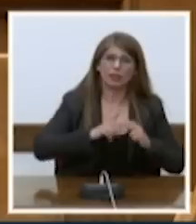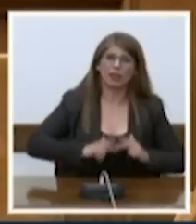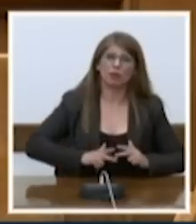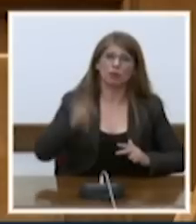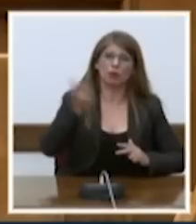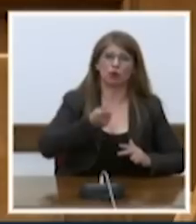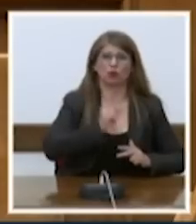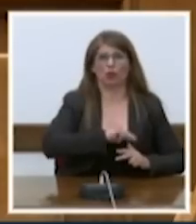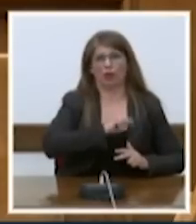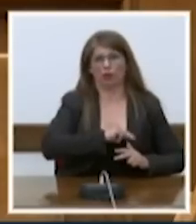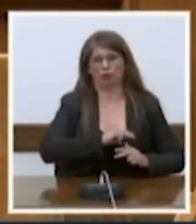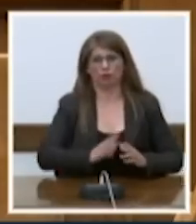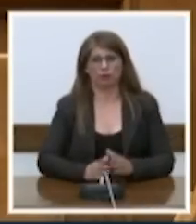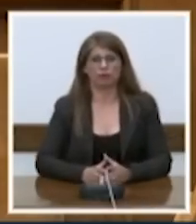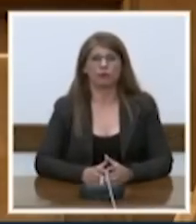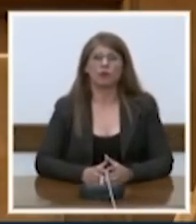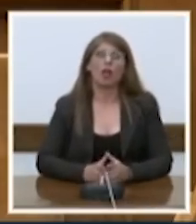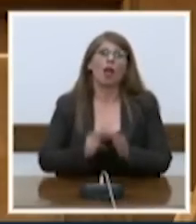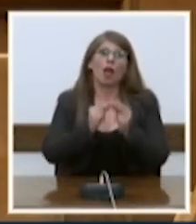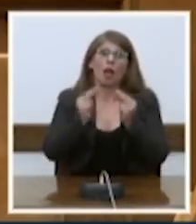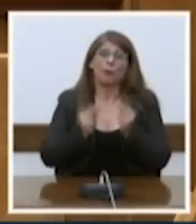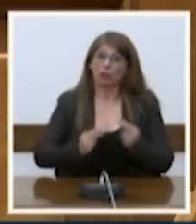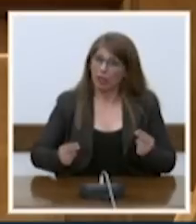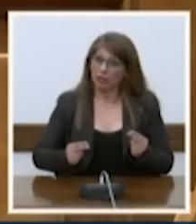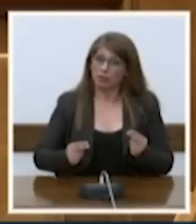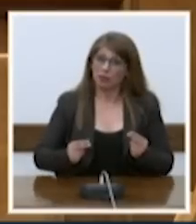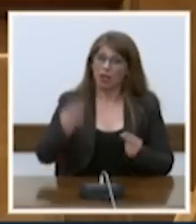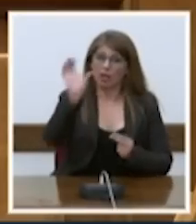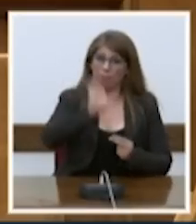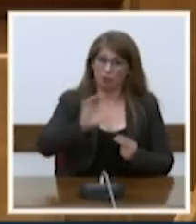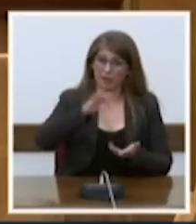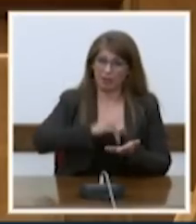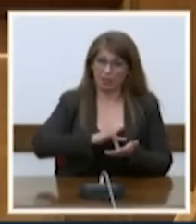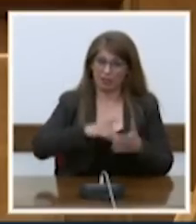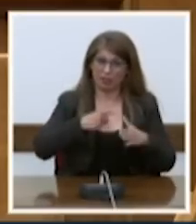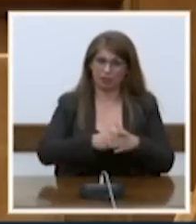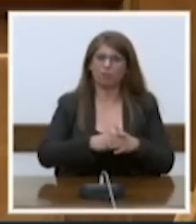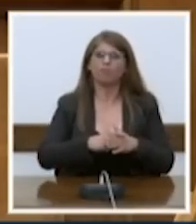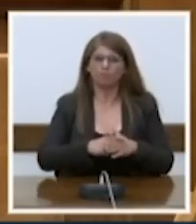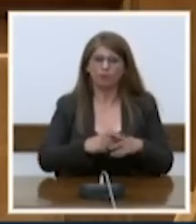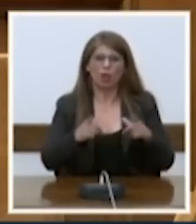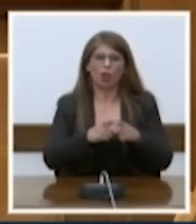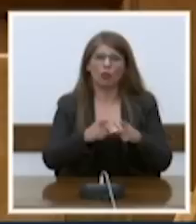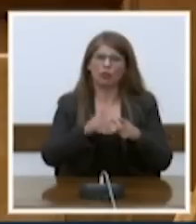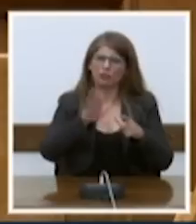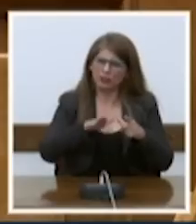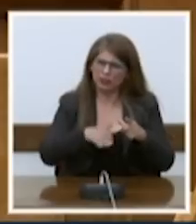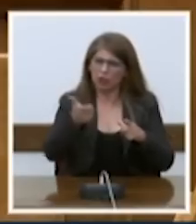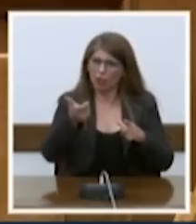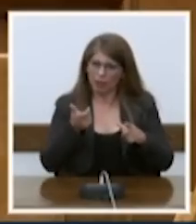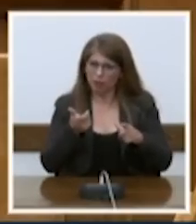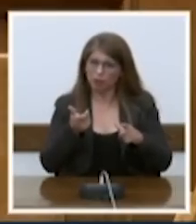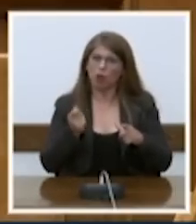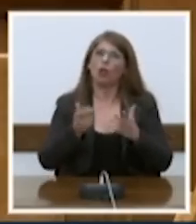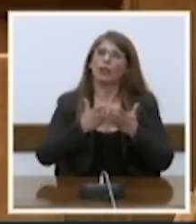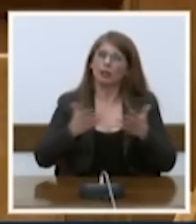ποσοστό κέρδους. Έτσι, η Ευρωπαϊκή Κεντρική Τράπεζα, αφού δοκίμασε το φθηνό δανεισμό και τα